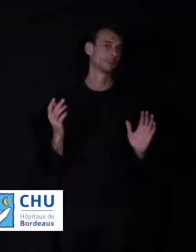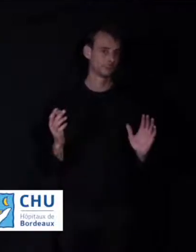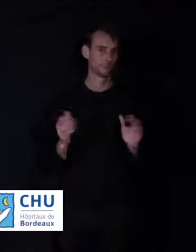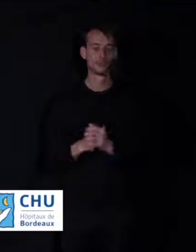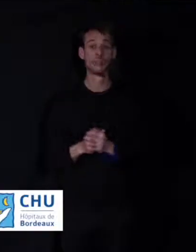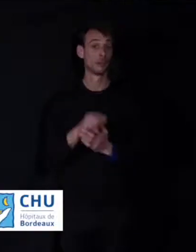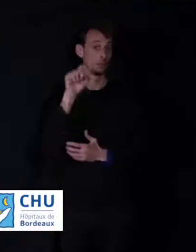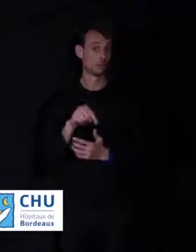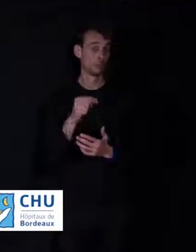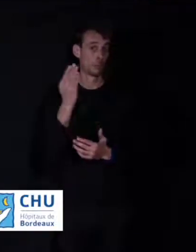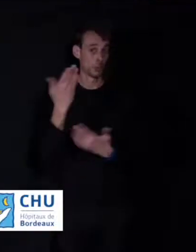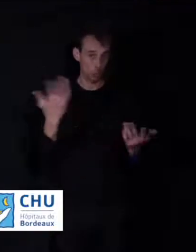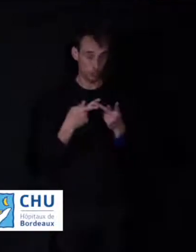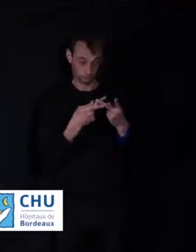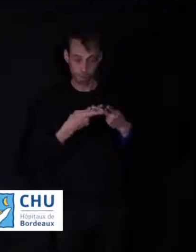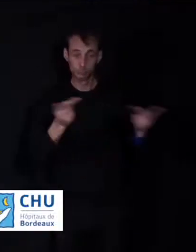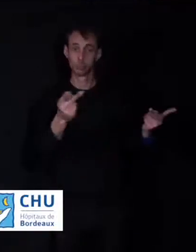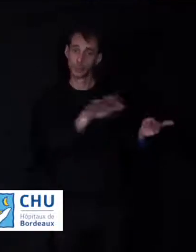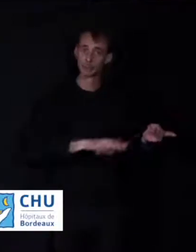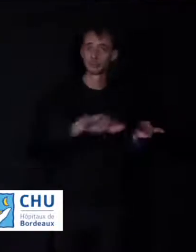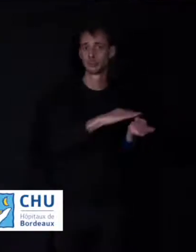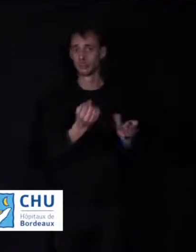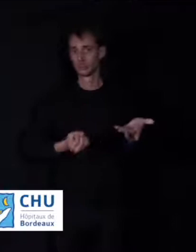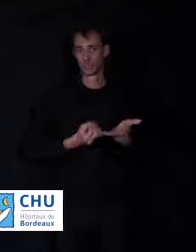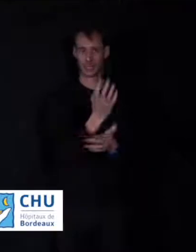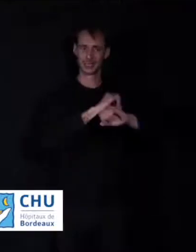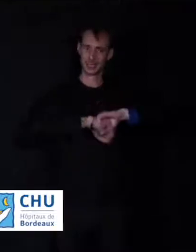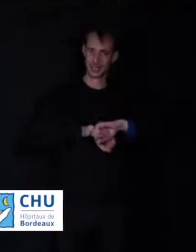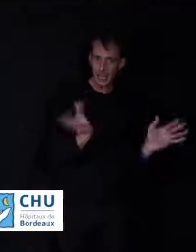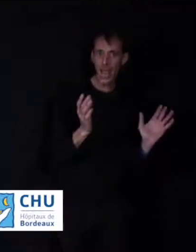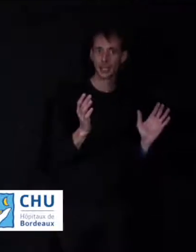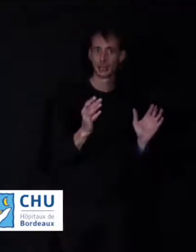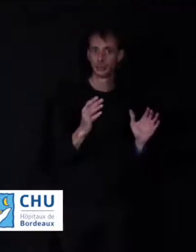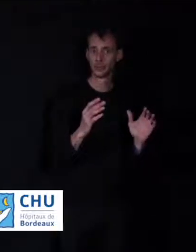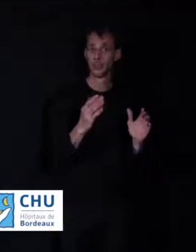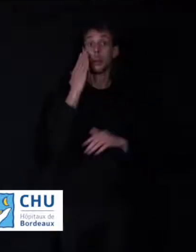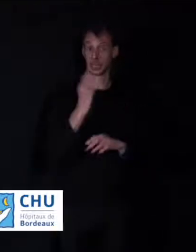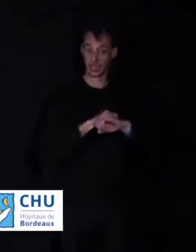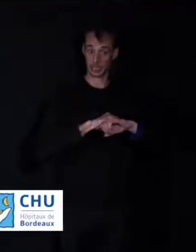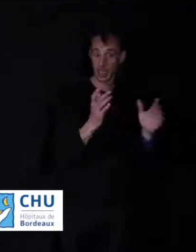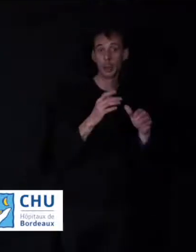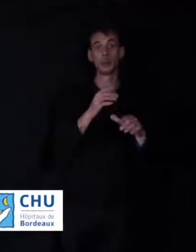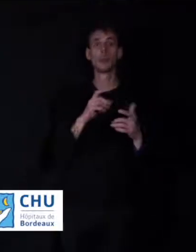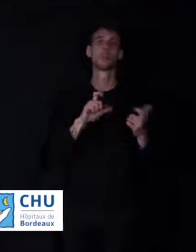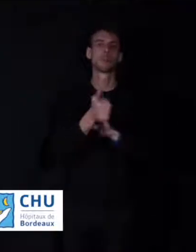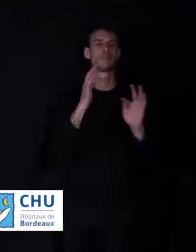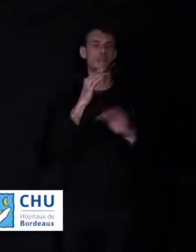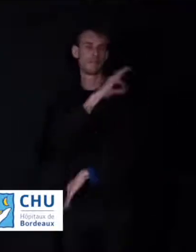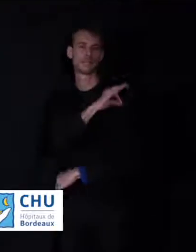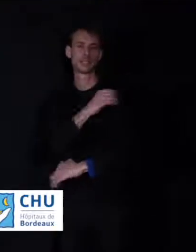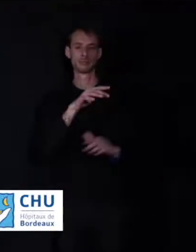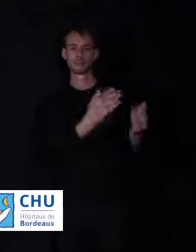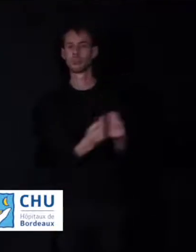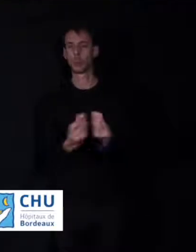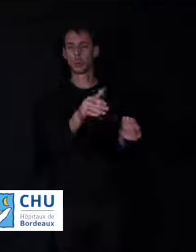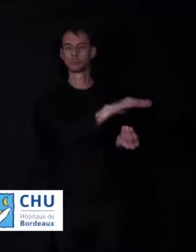juste le public est une obligation et une condition nécessaire pour améliorer la confiance de la population dans les vaccins.